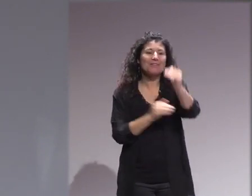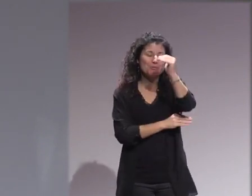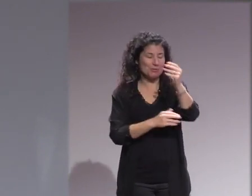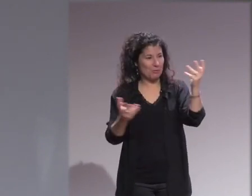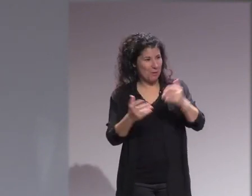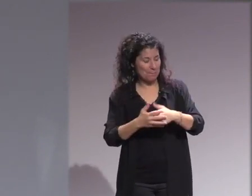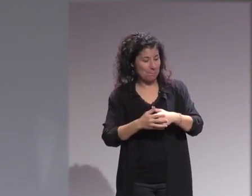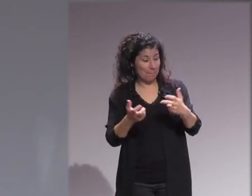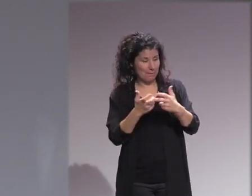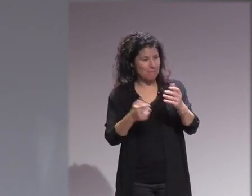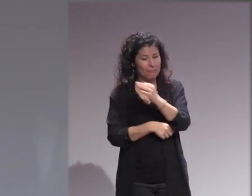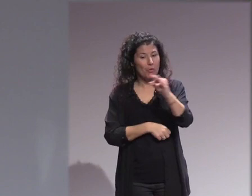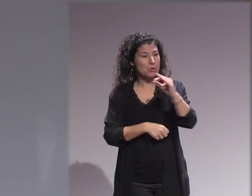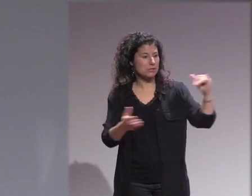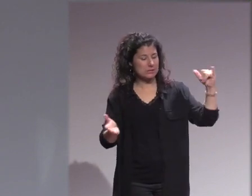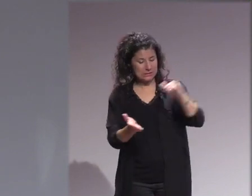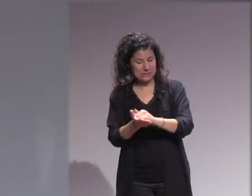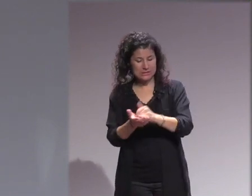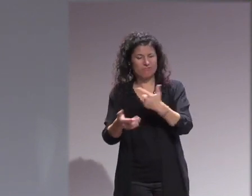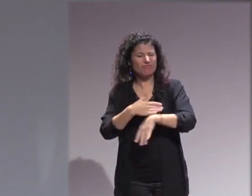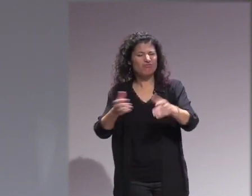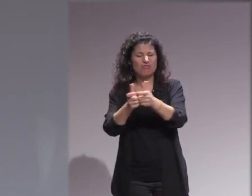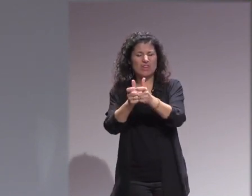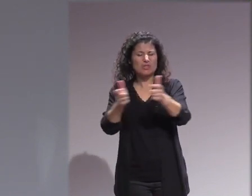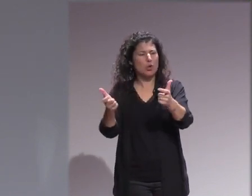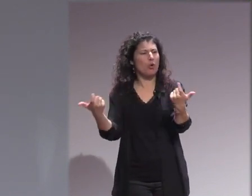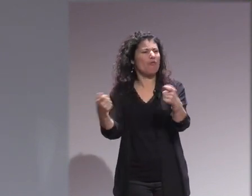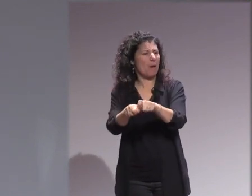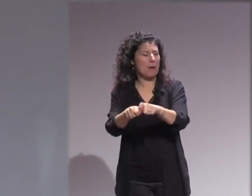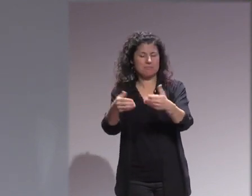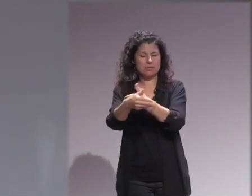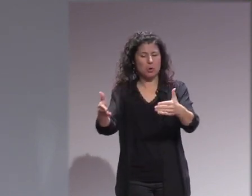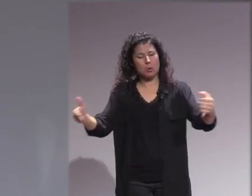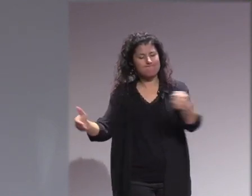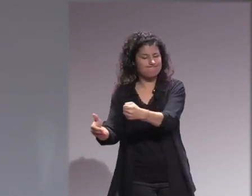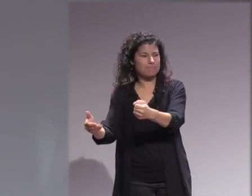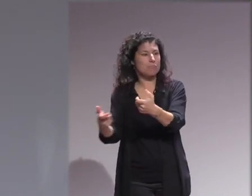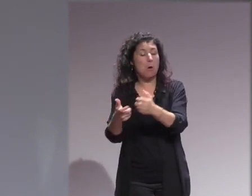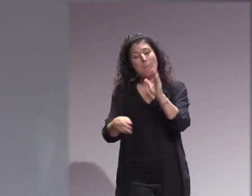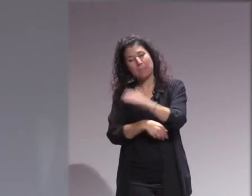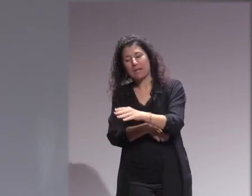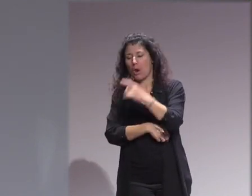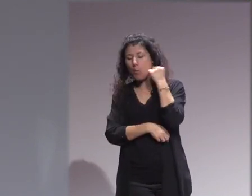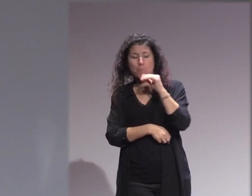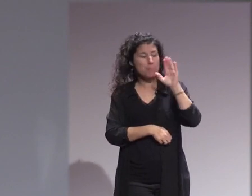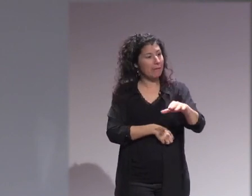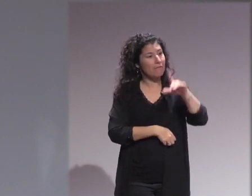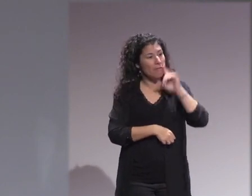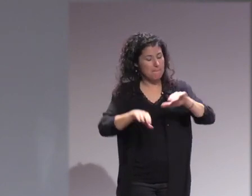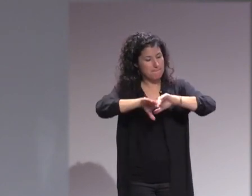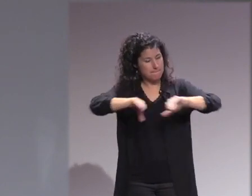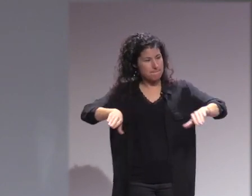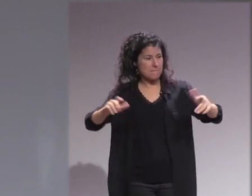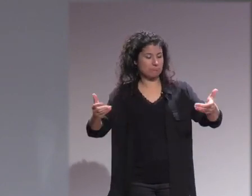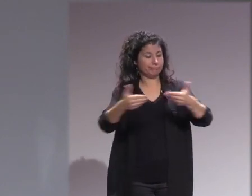en France, on vous met dans des centres fermés. Il y en a plusieurs en région parisienne, donc des centres fermés pour hommes, des centres fermés pour femmes. Et